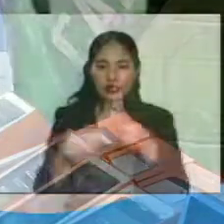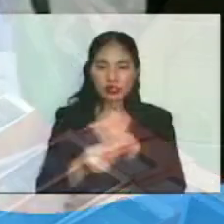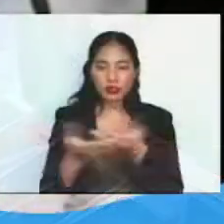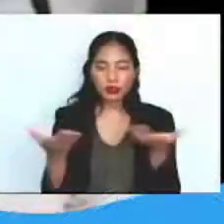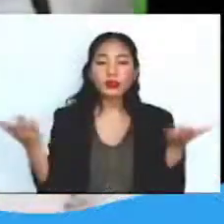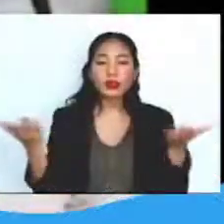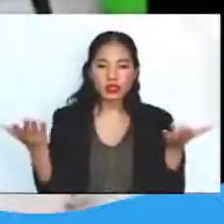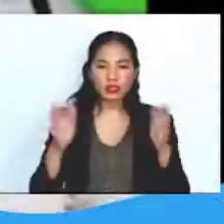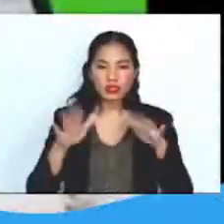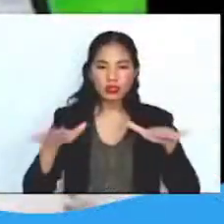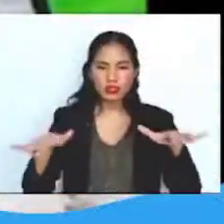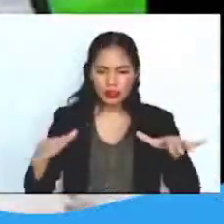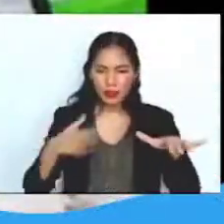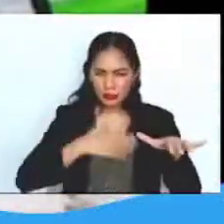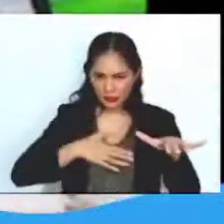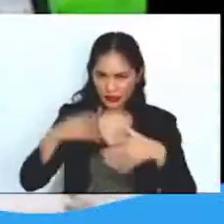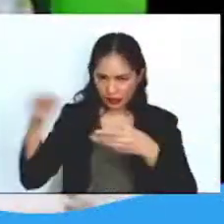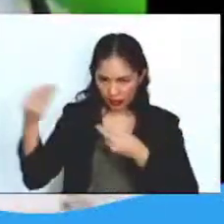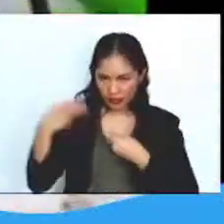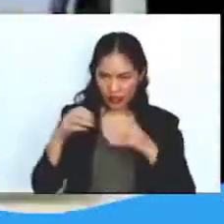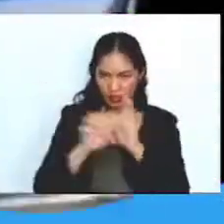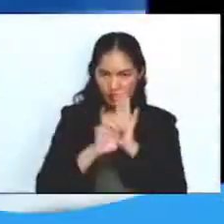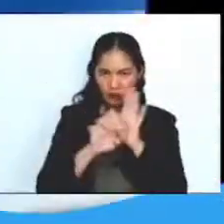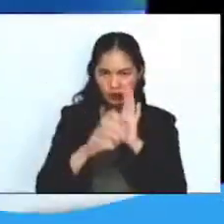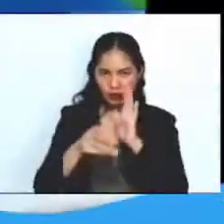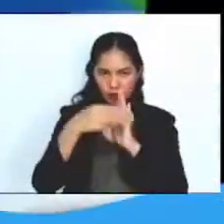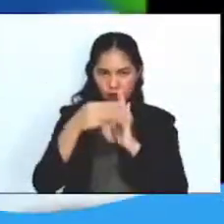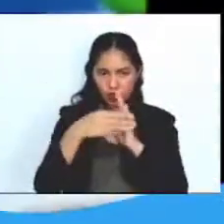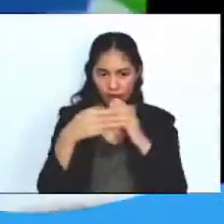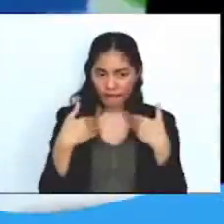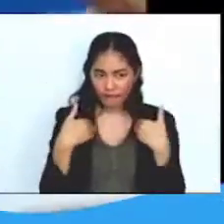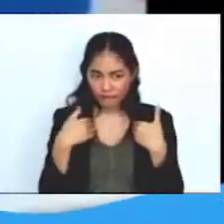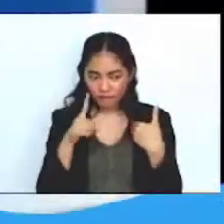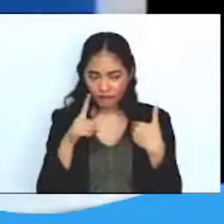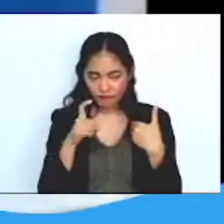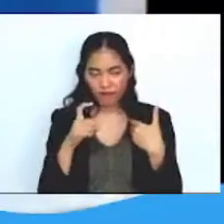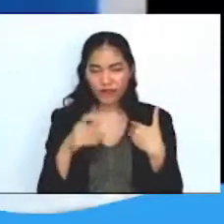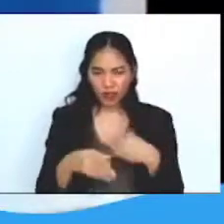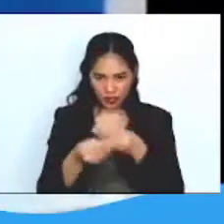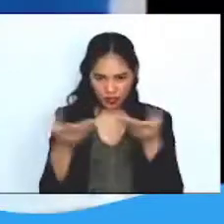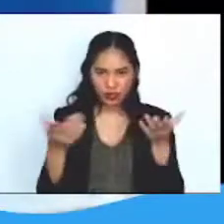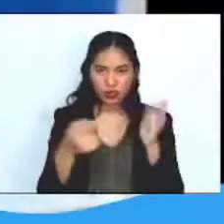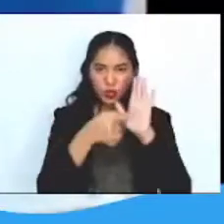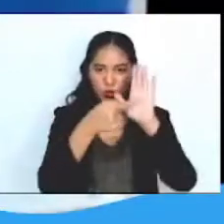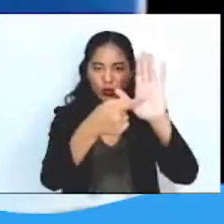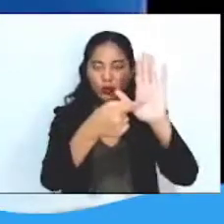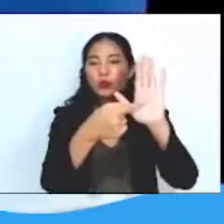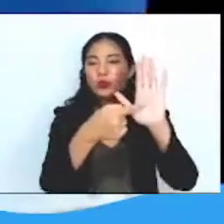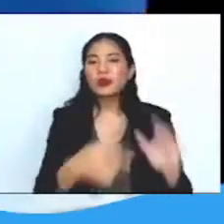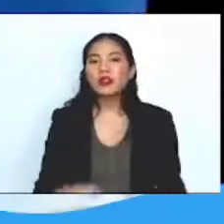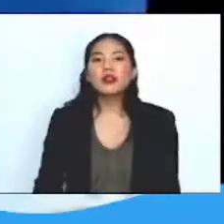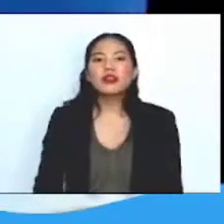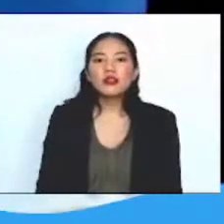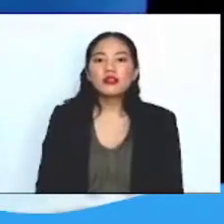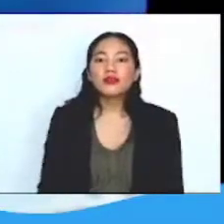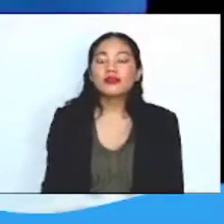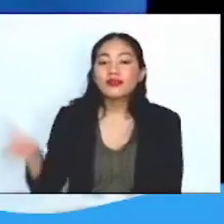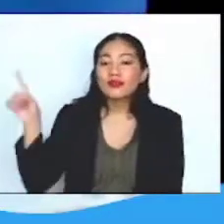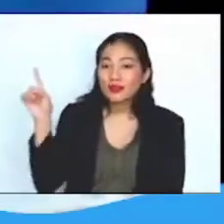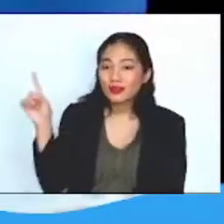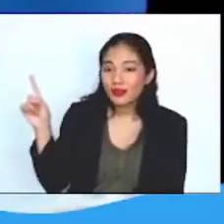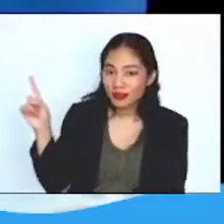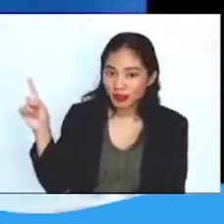kayo. Alam niyo po ito, pag nagtatanong po yung kahit sino man, kung kompleto po ba tayo